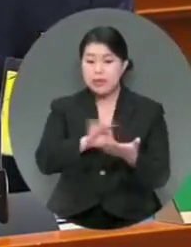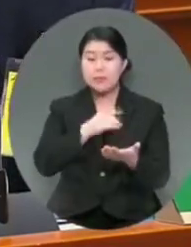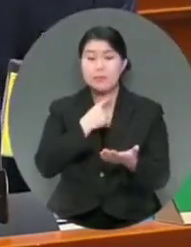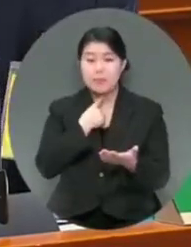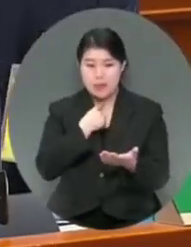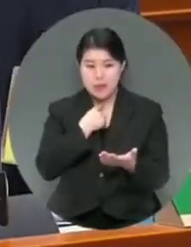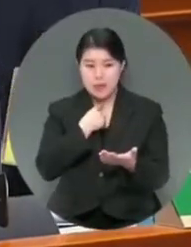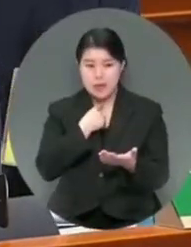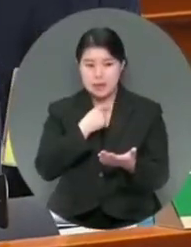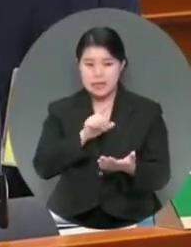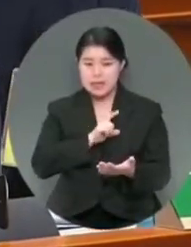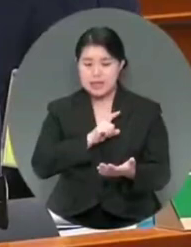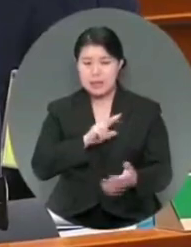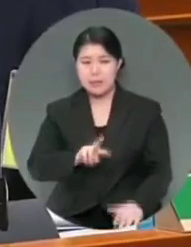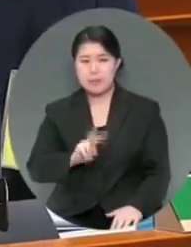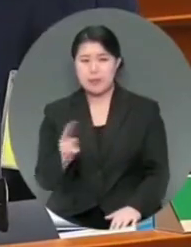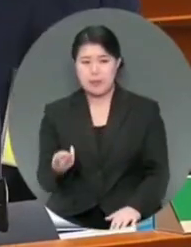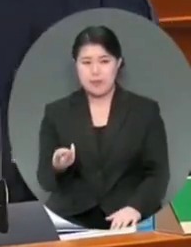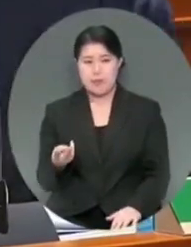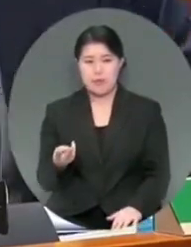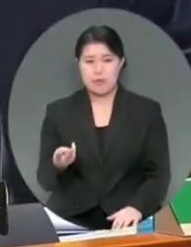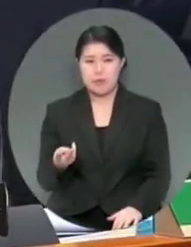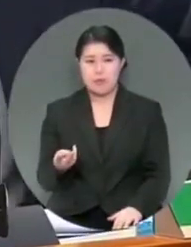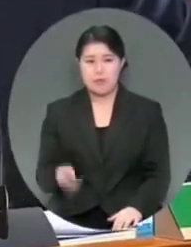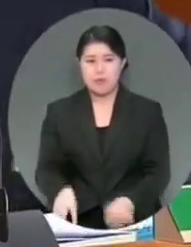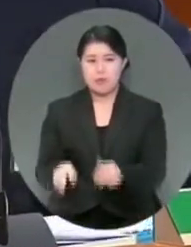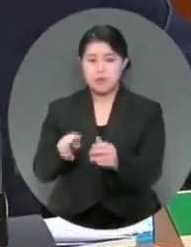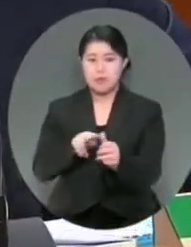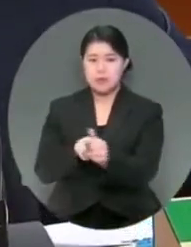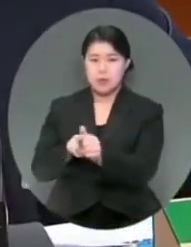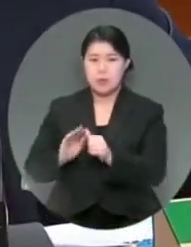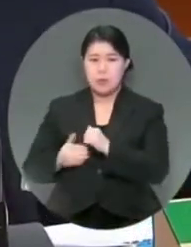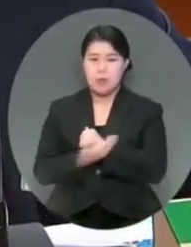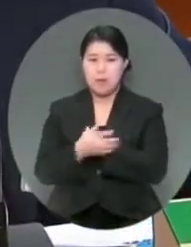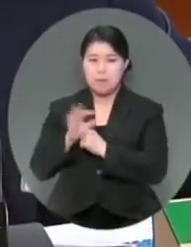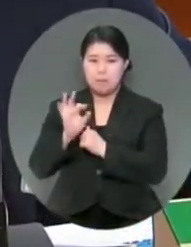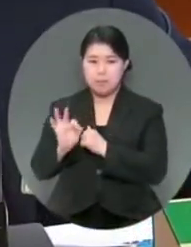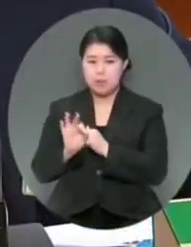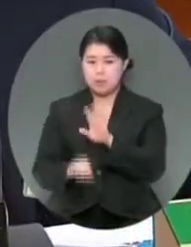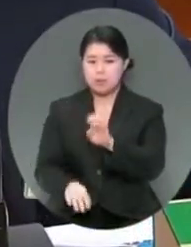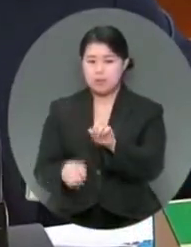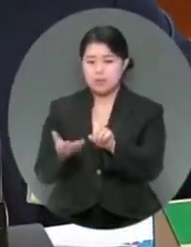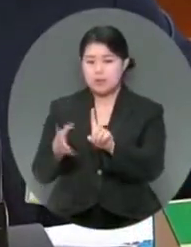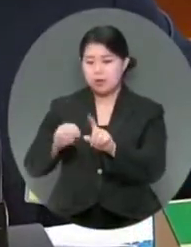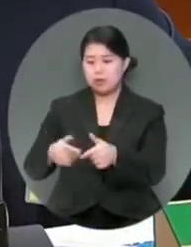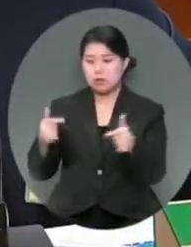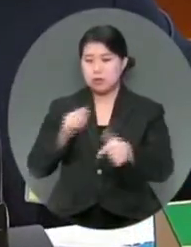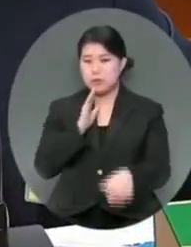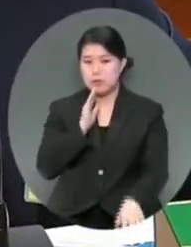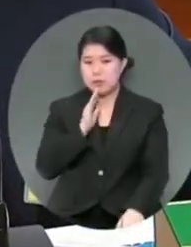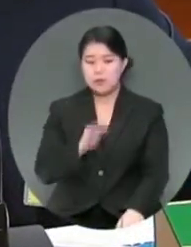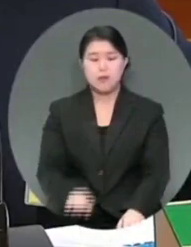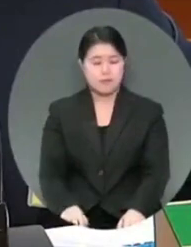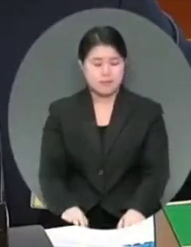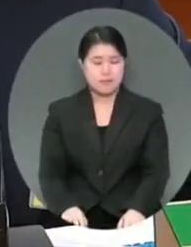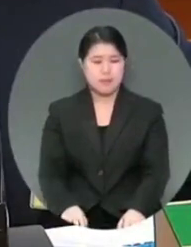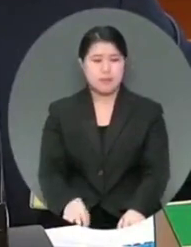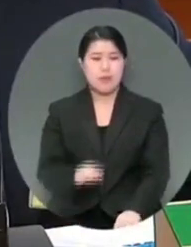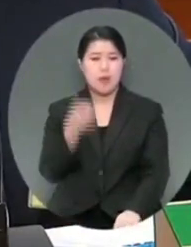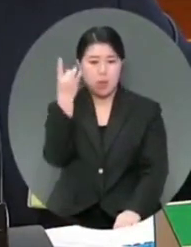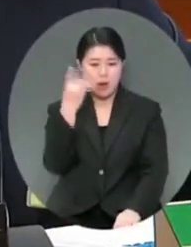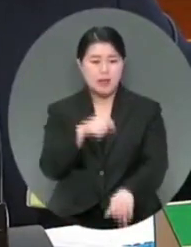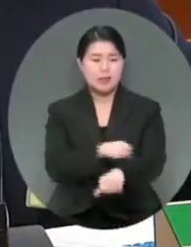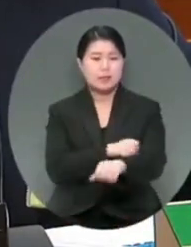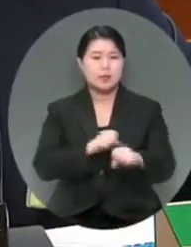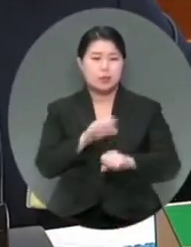사용하던 것을 명목을 정보보안비 명목으로 41억을 추가했다는 네, 그러니까 것인가요? 특활비로